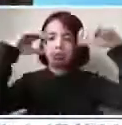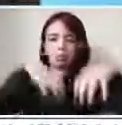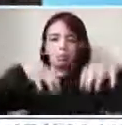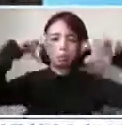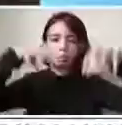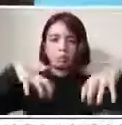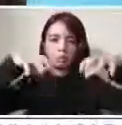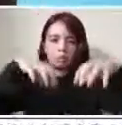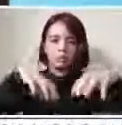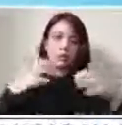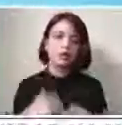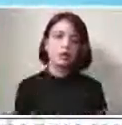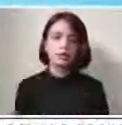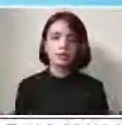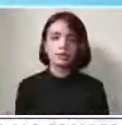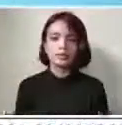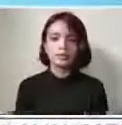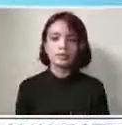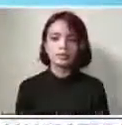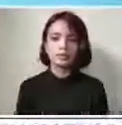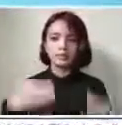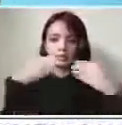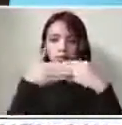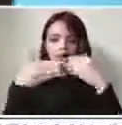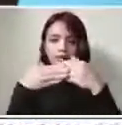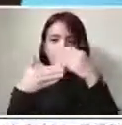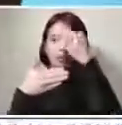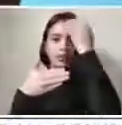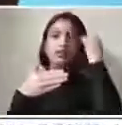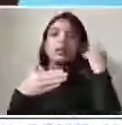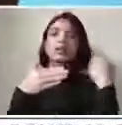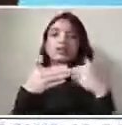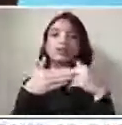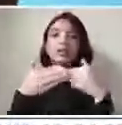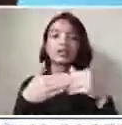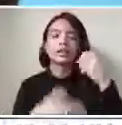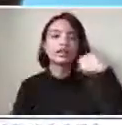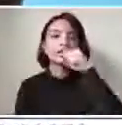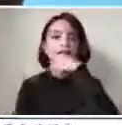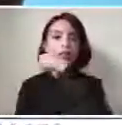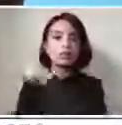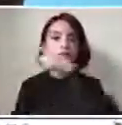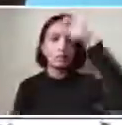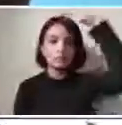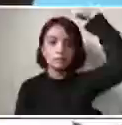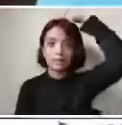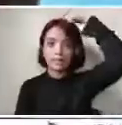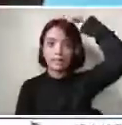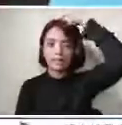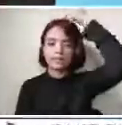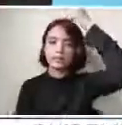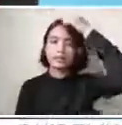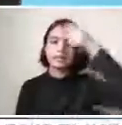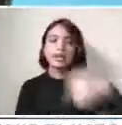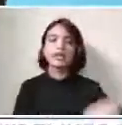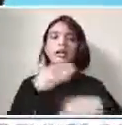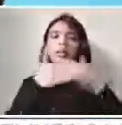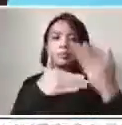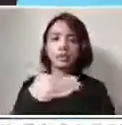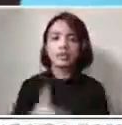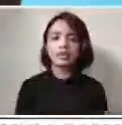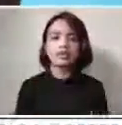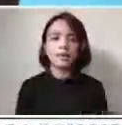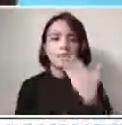naman ang aasahan sa Cordillera Administrative Region sa mga probinsya ng Nueva Vizcaya, Nueva Ecija, Aurora, Tarlac,